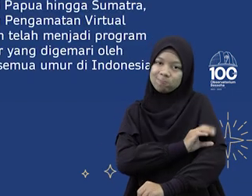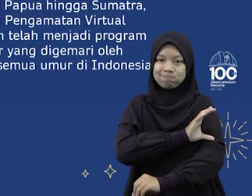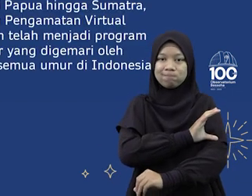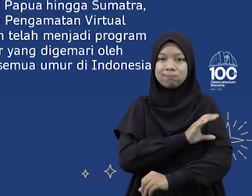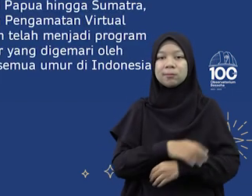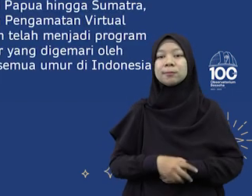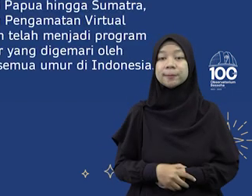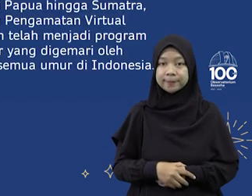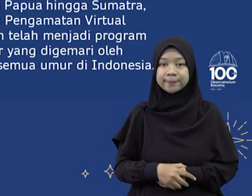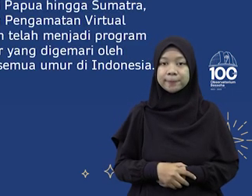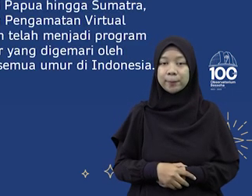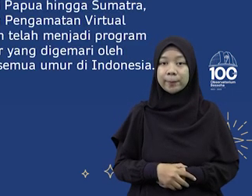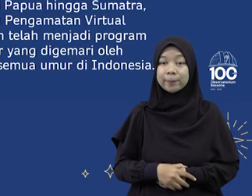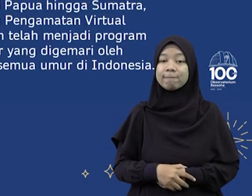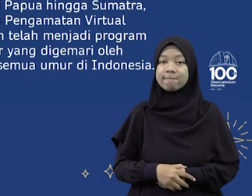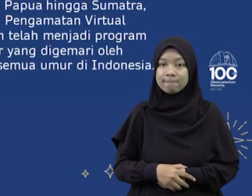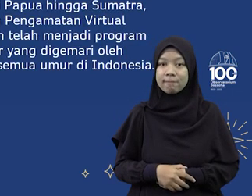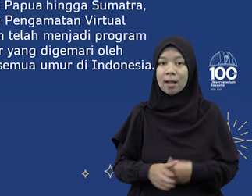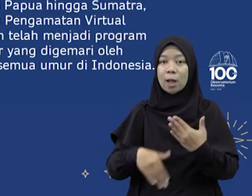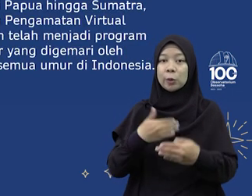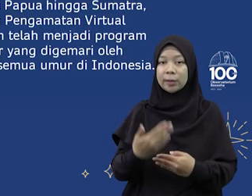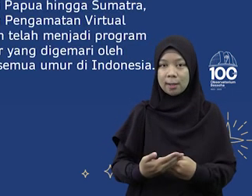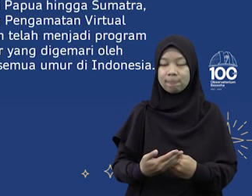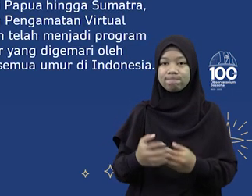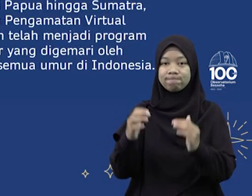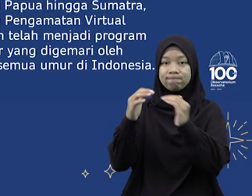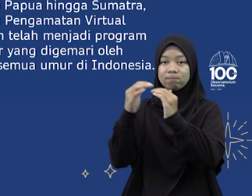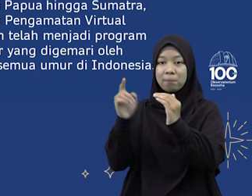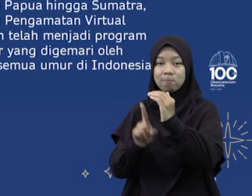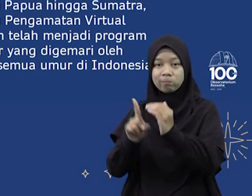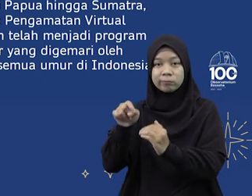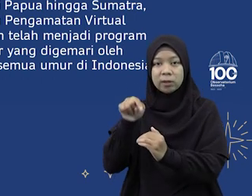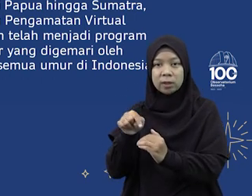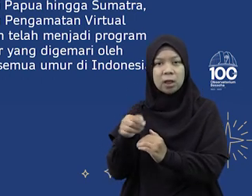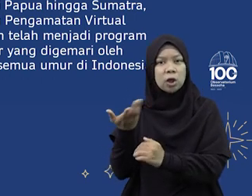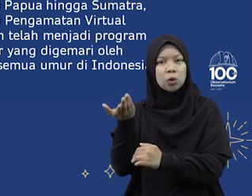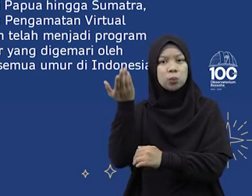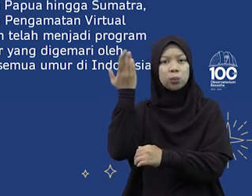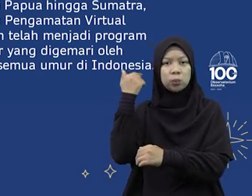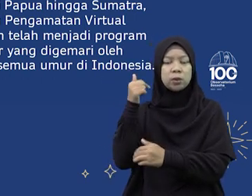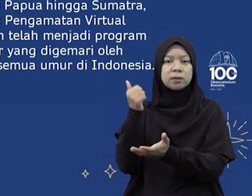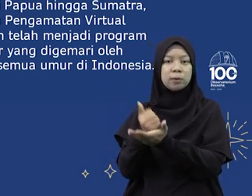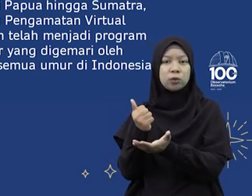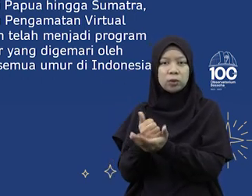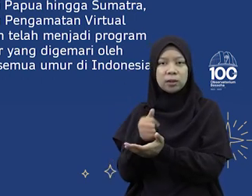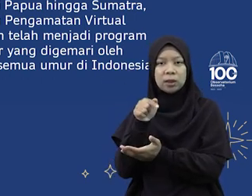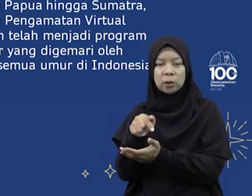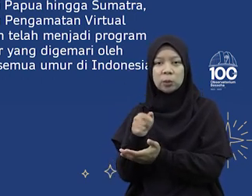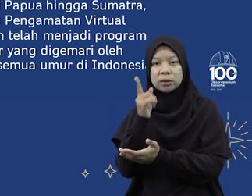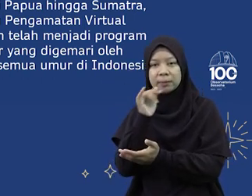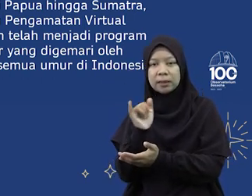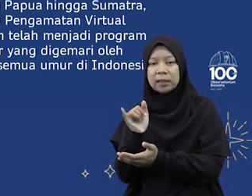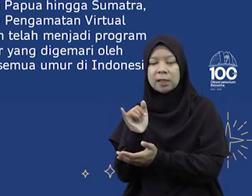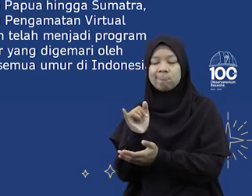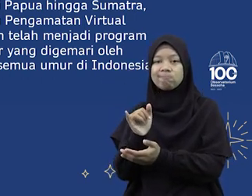Selain itu observatorium yang modern ini pada saat itu jelas merupakan manifestasi integrasi